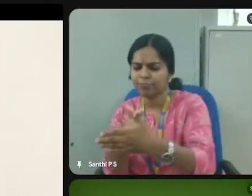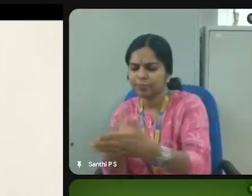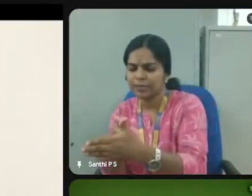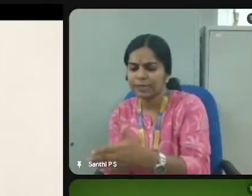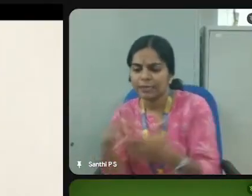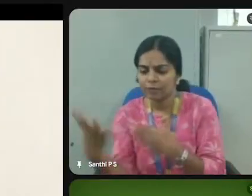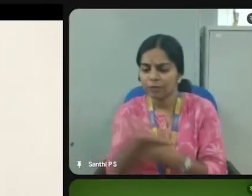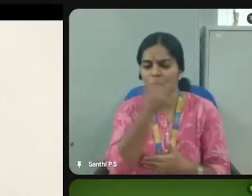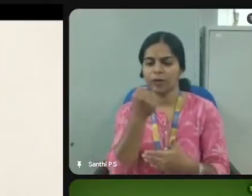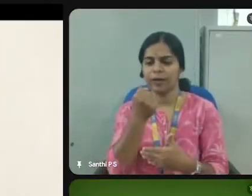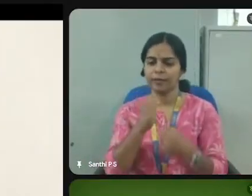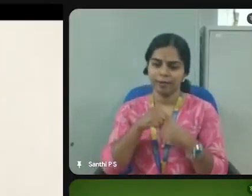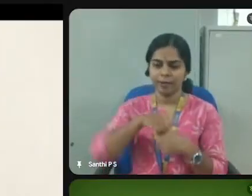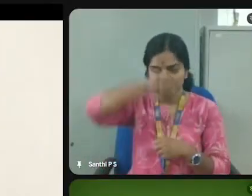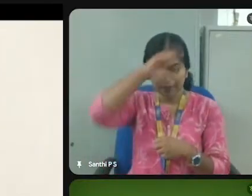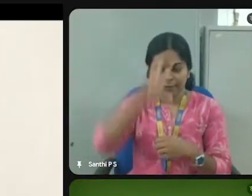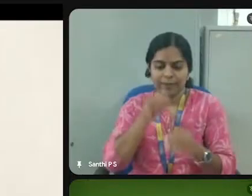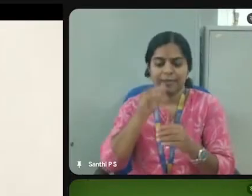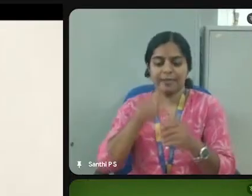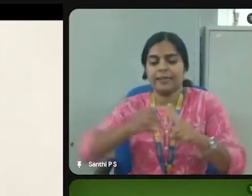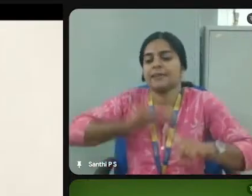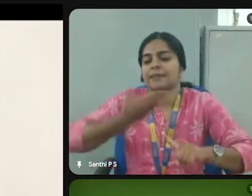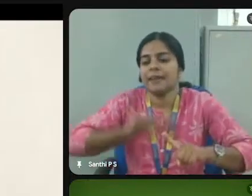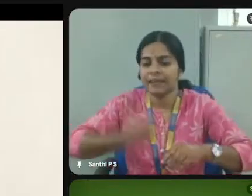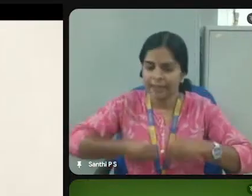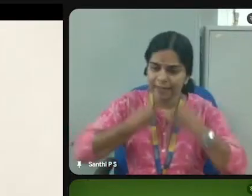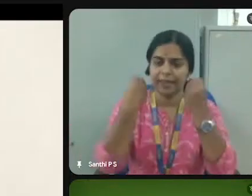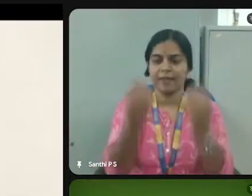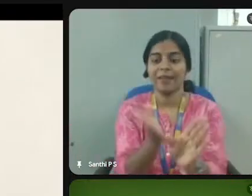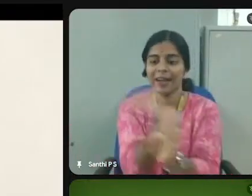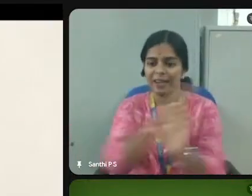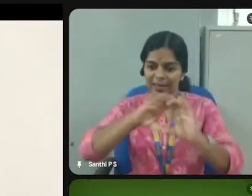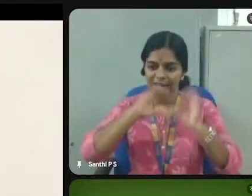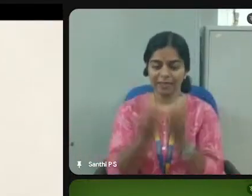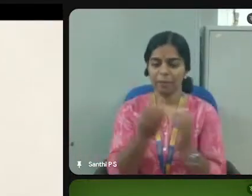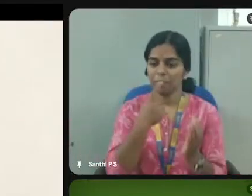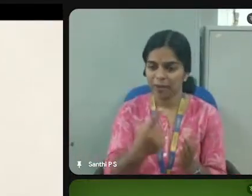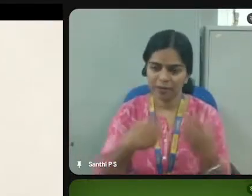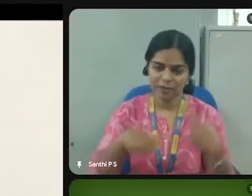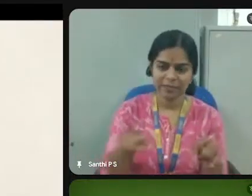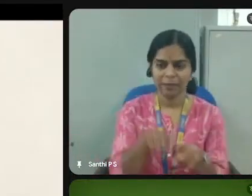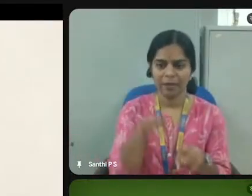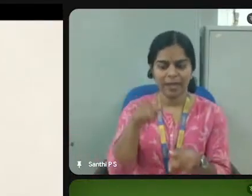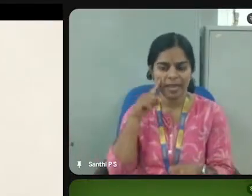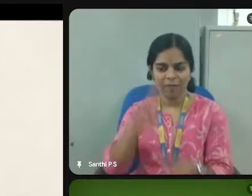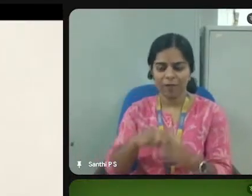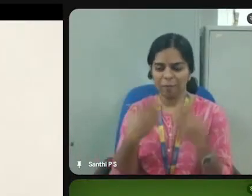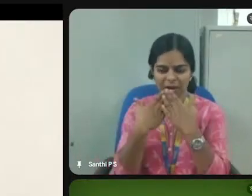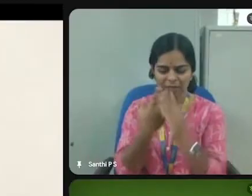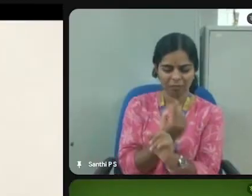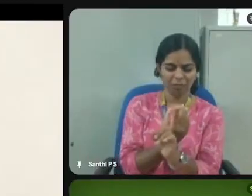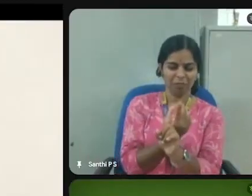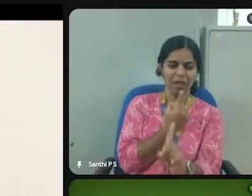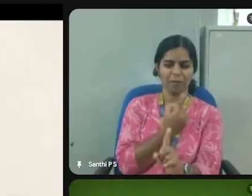സ്റ്റാർട്ട് ചെയ്യുന്നു. അതുപോലെ തന്നെ നമ്മൾ കഴിഞ്ഞ സെഷനിൽ പറഞ്ഞിരുന്നു ഇവർക്ക് ഇവര് പഠിത്തത്തിൽ പുറകോട്ടായതുകൊണ്ട് തന്നെ